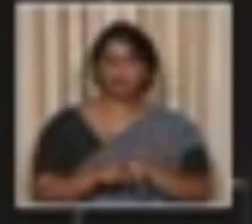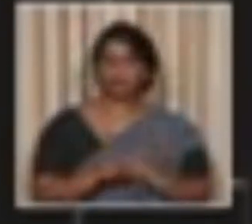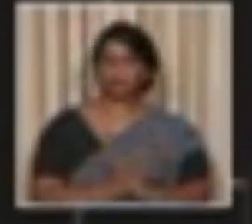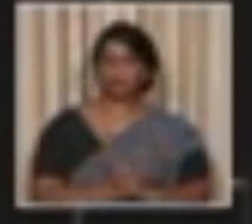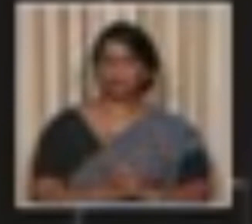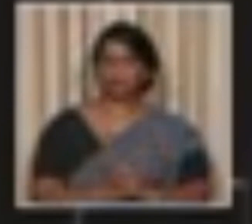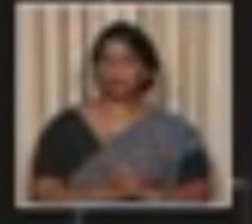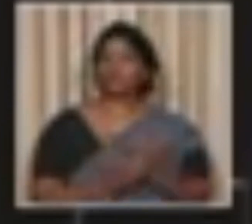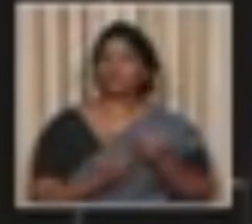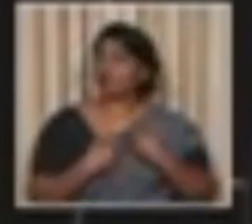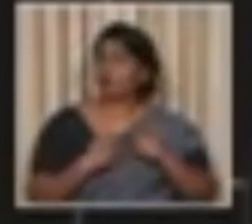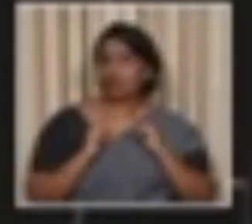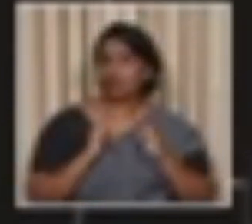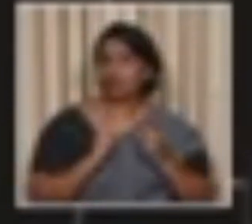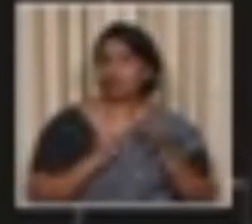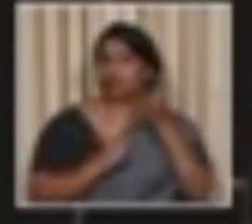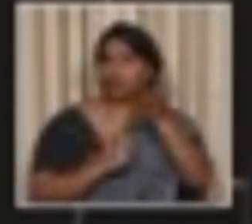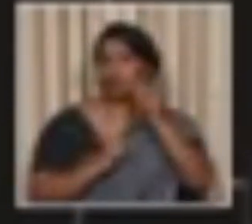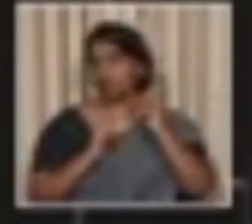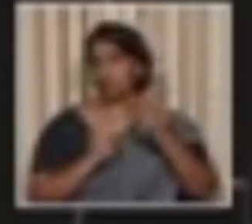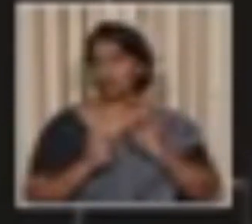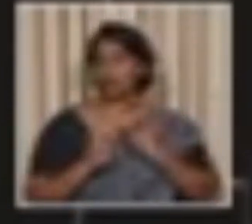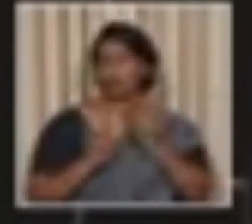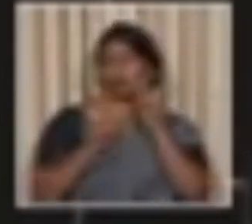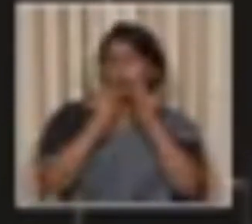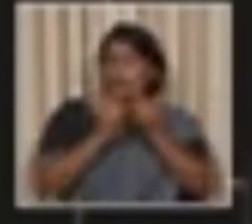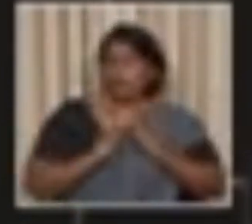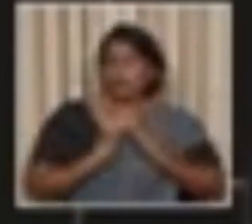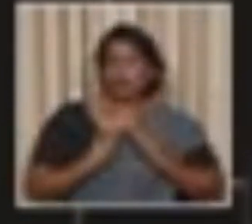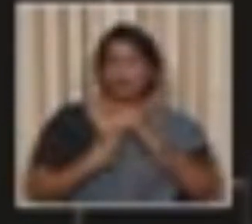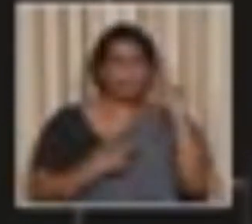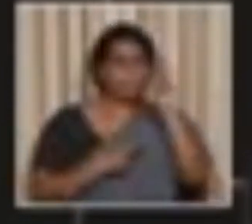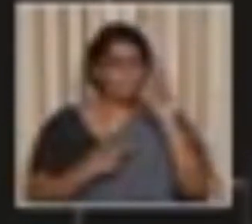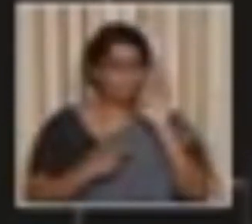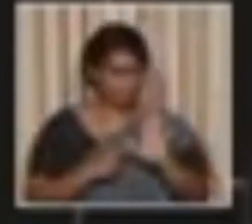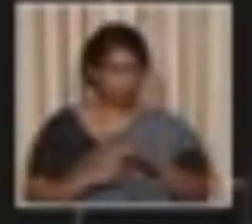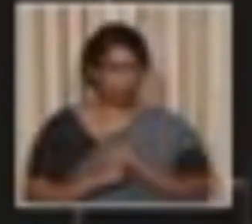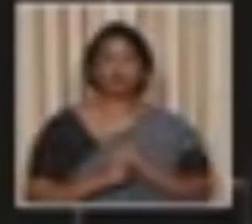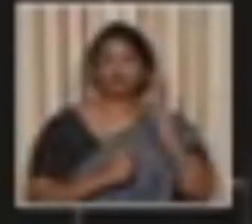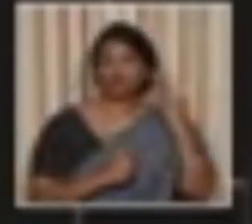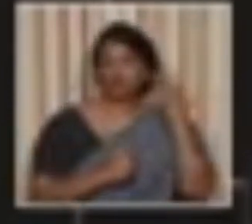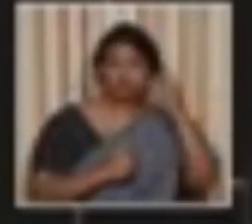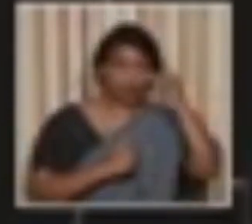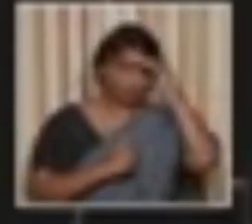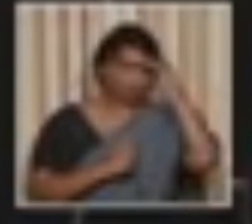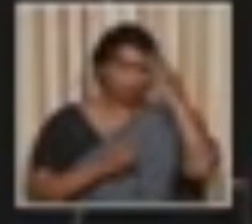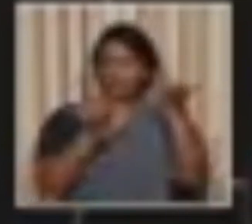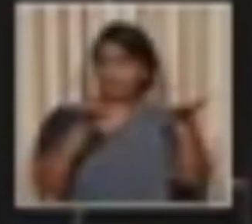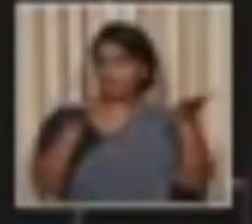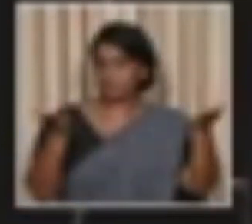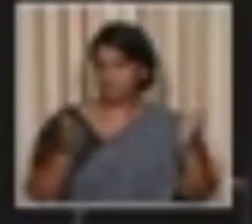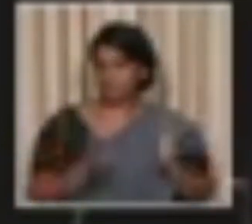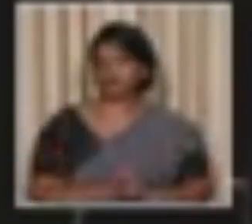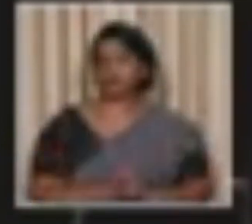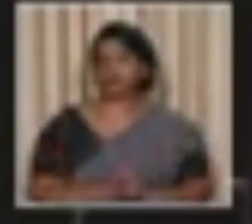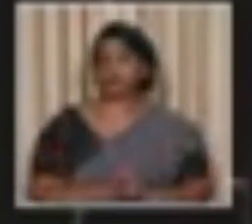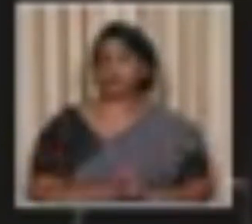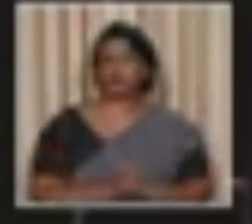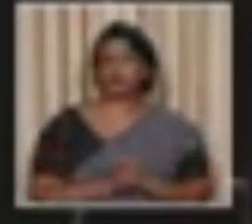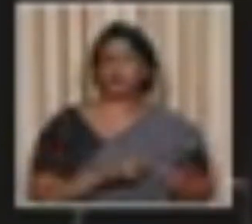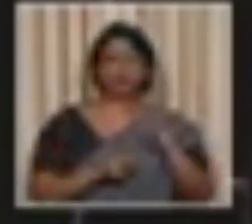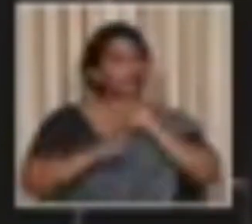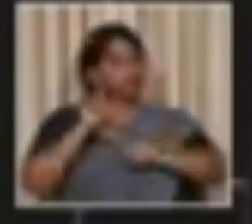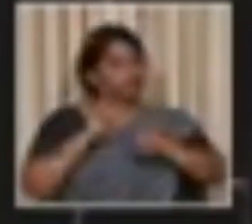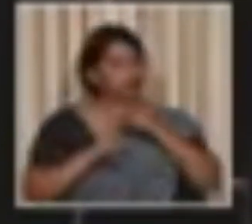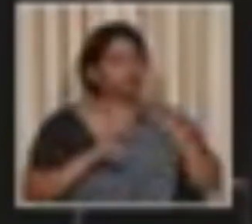எப்படி வழி நடத்துகிறீர்கள் என்பது தொடர்பான கேள்விகள் இங்கே முக்கியமாக இருக்கின்றது. முஸ்லீம் தலைமைகள் இங்கு இருக்கிறார்கள். தீர்வு பேச்சுவார்த்தையில் வருகிறது முஸ்லீம்